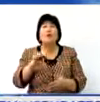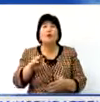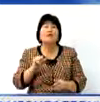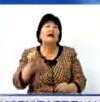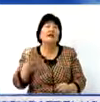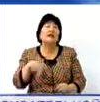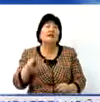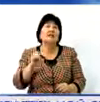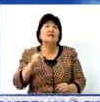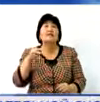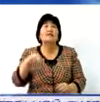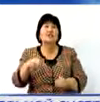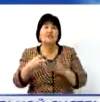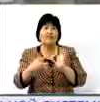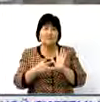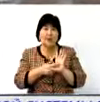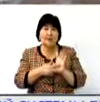Алтын-Дан 2018.